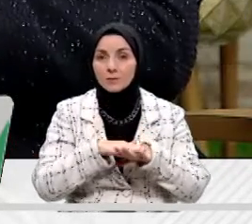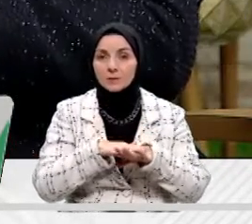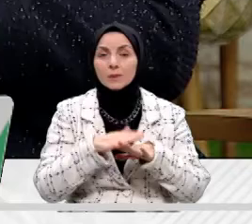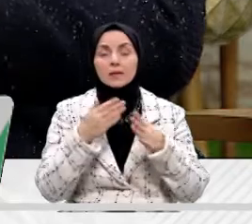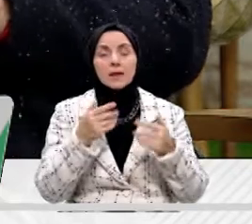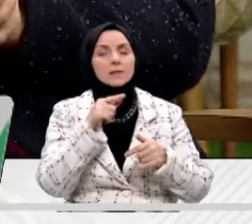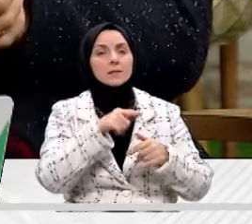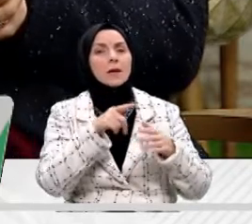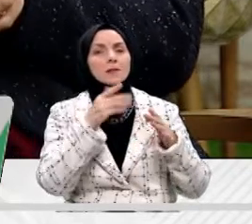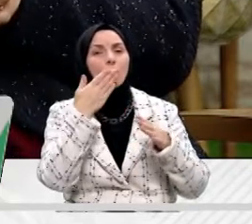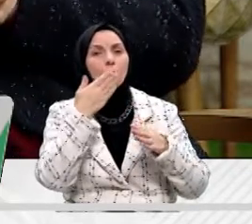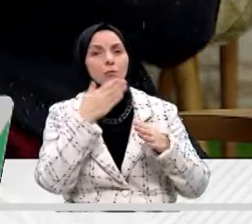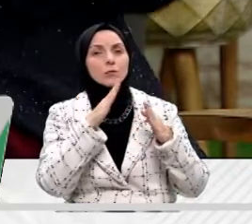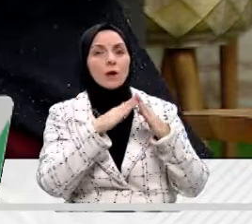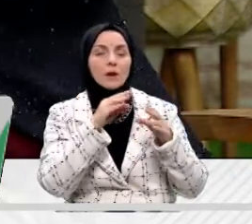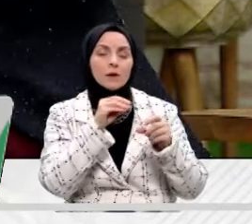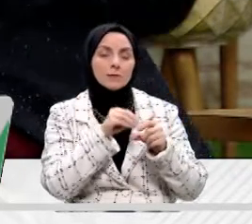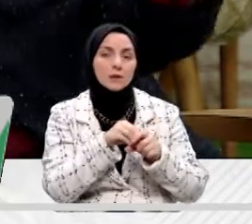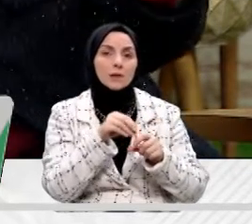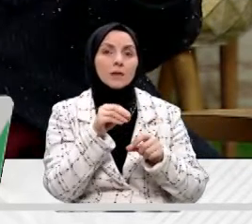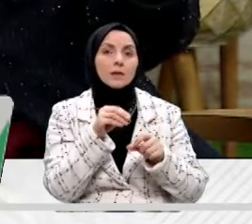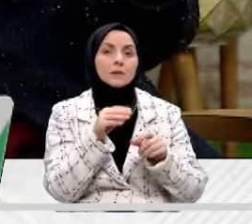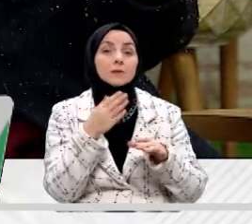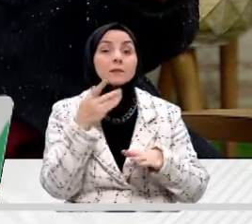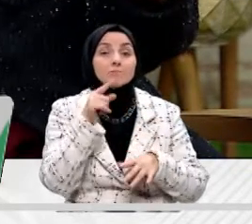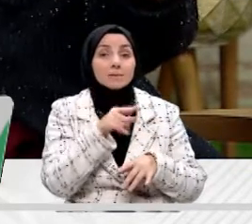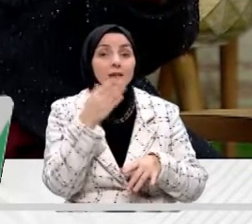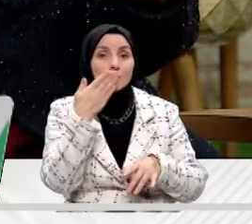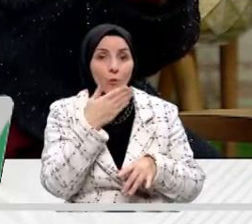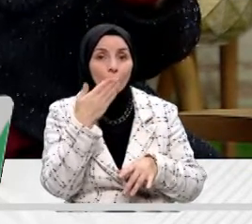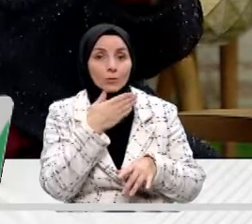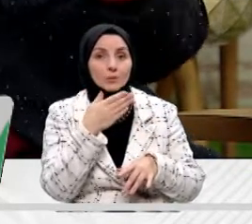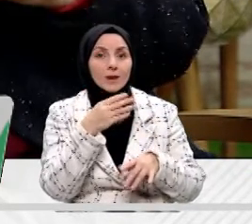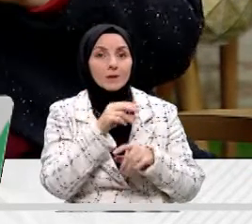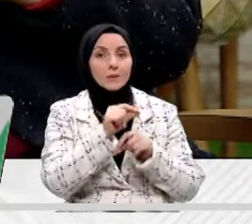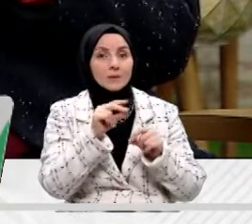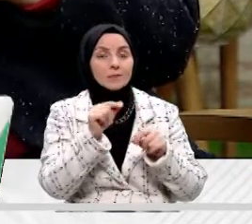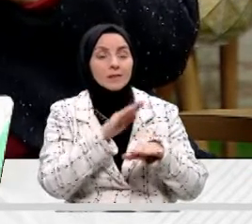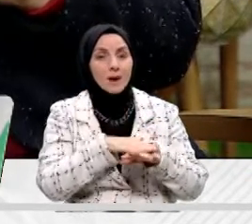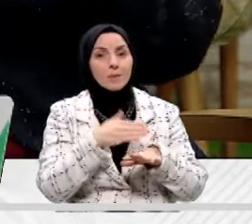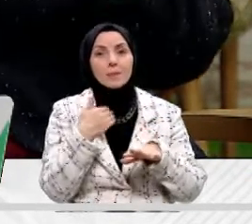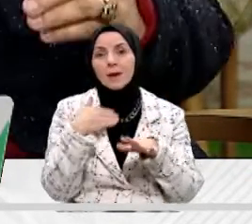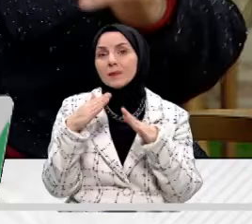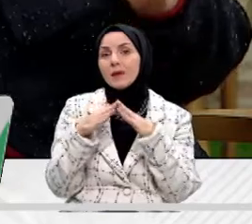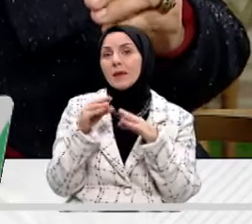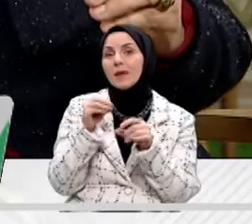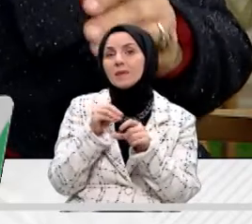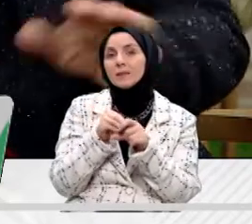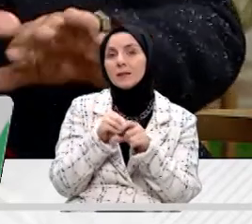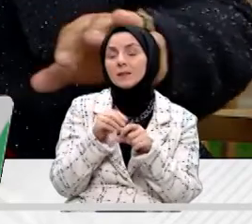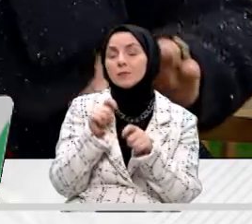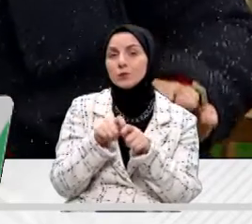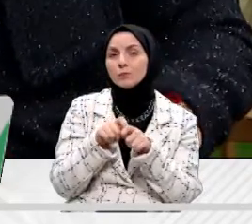özleyebilirim ama Yoksa sen orayı yapmazsan Ben de seni özlemekte sıkıntı çekebilirim O yüzden sen de biraz dikkat et demeli bir